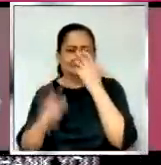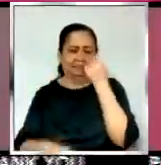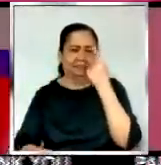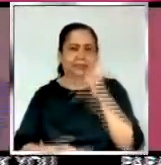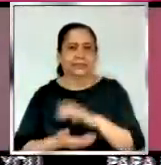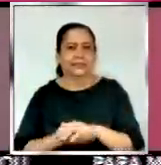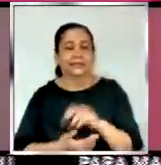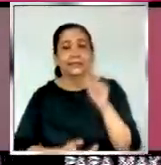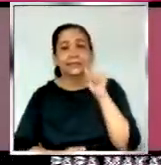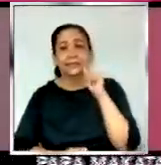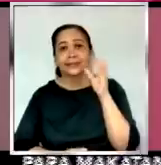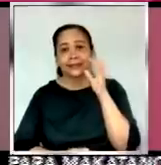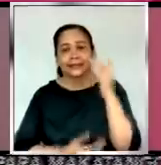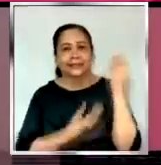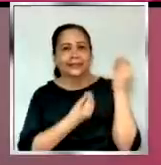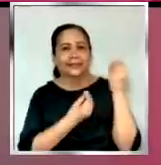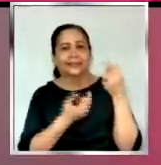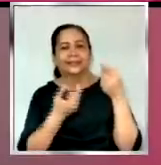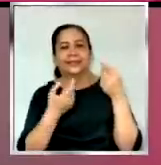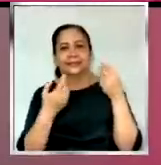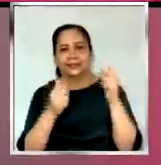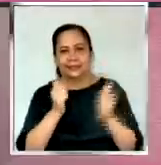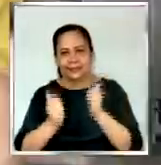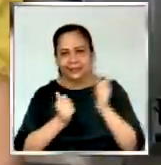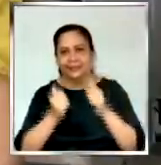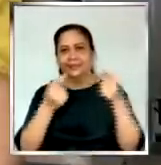Carampel, updated sa showbiz happenings.